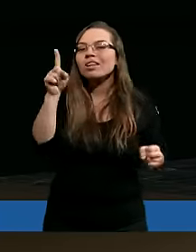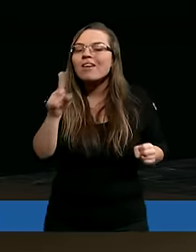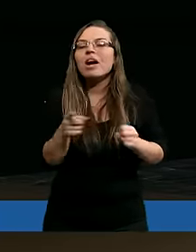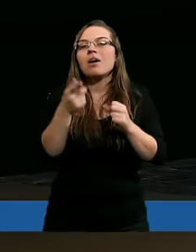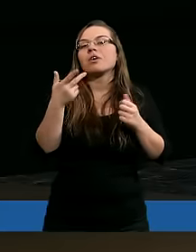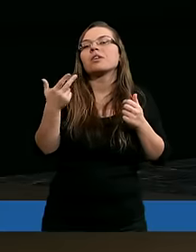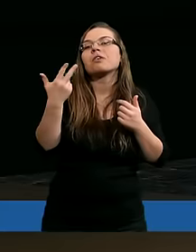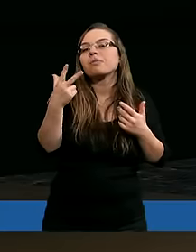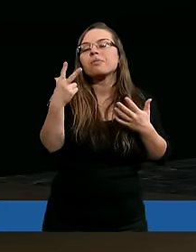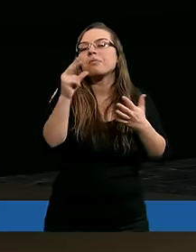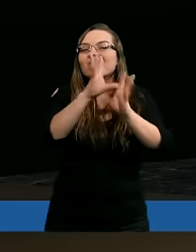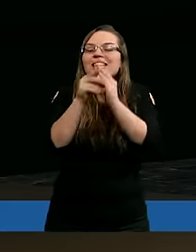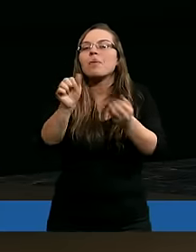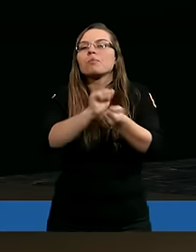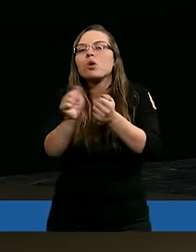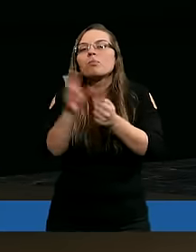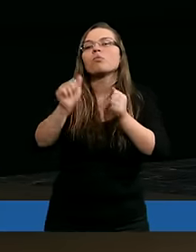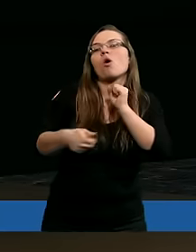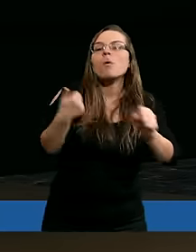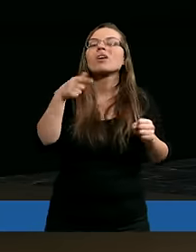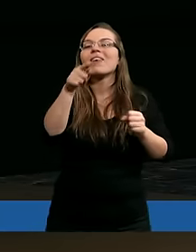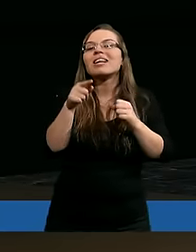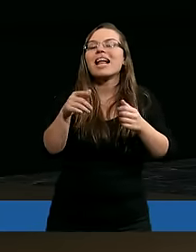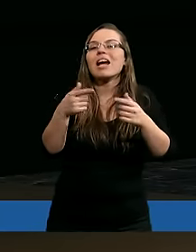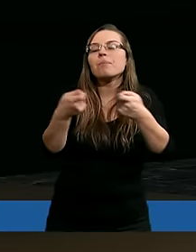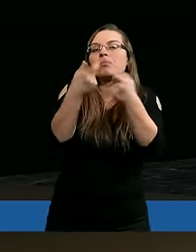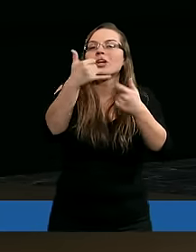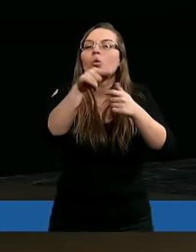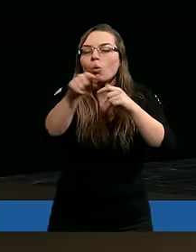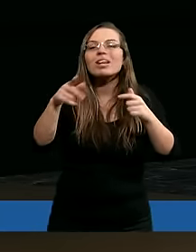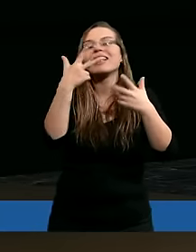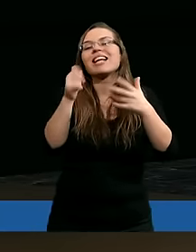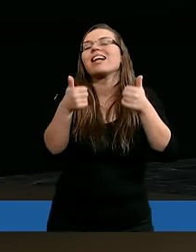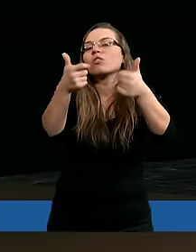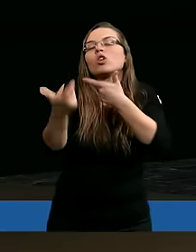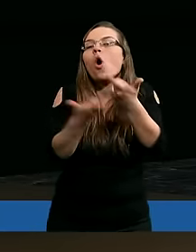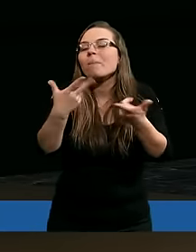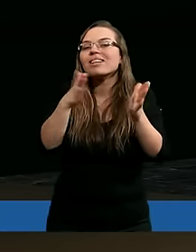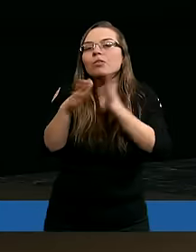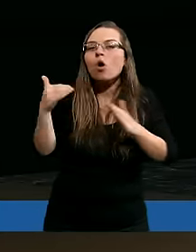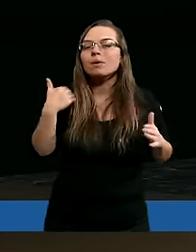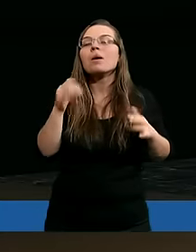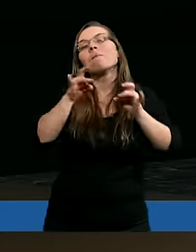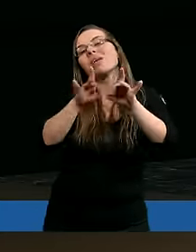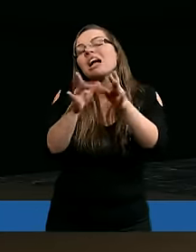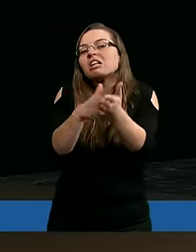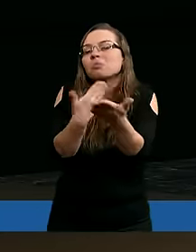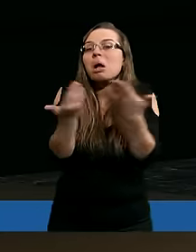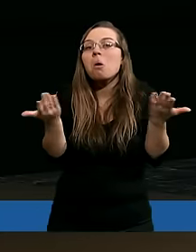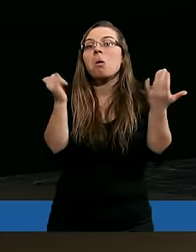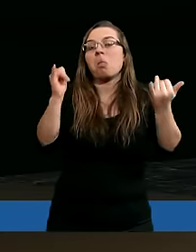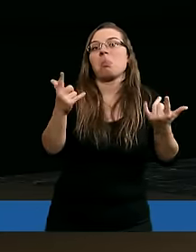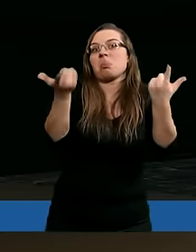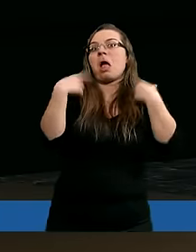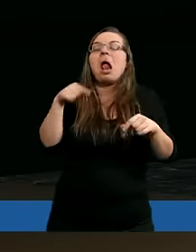wiem, nasz umysł nie zarejestrował jakiejś przeszkody, ponieważ nasz błędnik nie był do końca skalibrowany, tak? Biegliśmy, no i